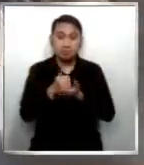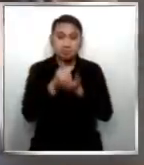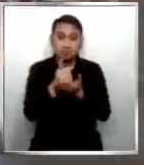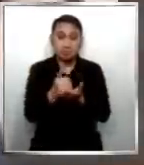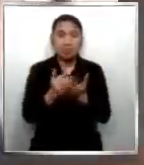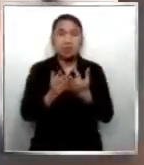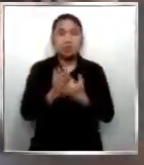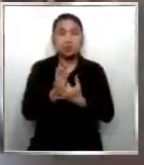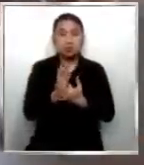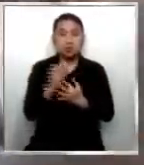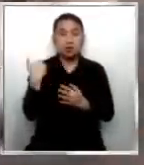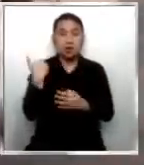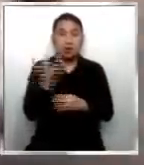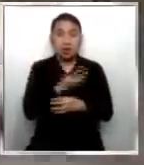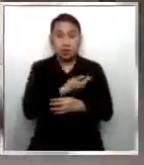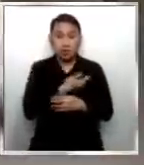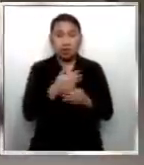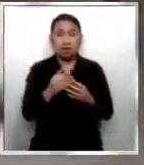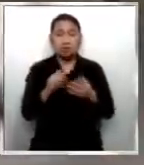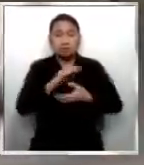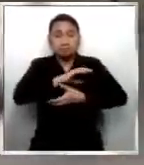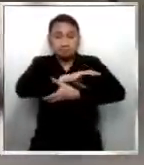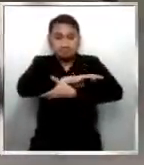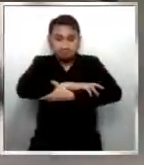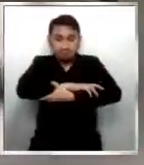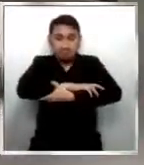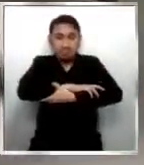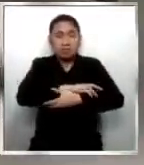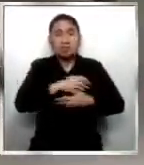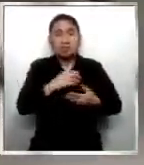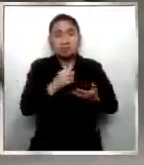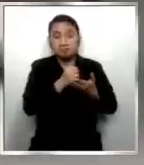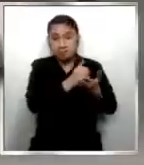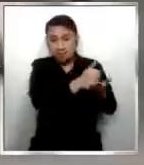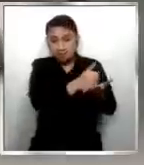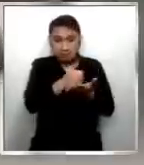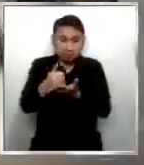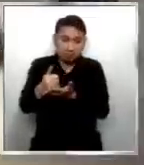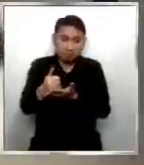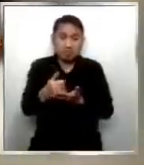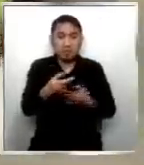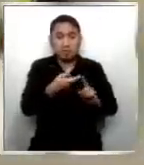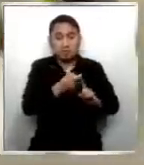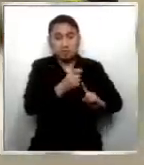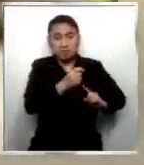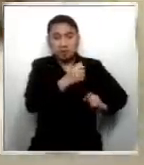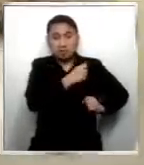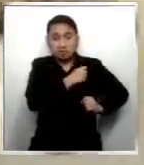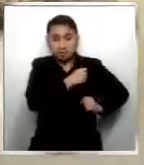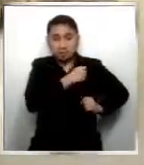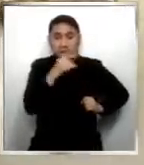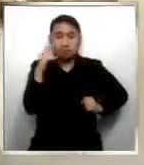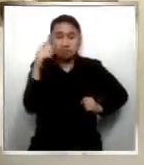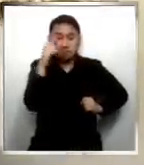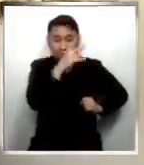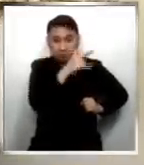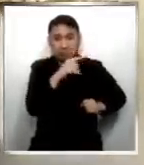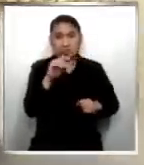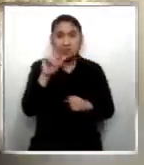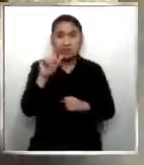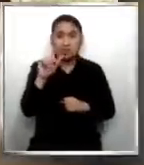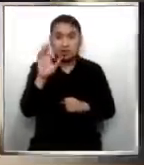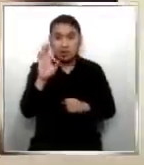ng ating Operation Bayanihan. Sa pakikipagtulungan ng Philippine Air Force at Central Command AFP Task